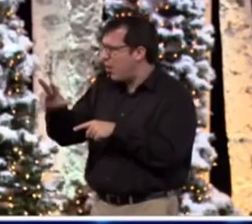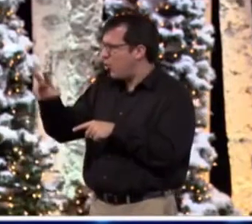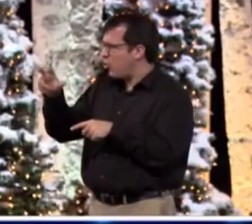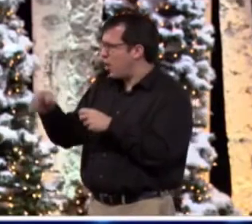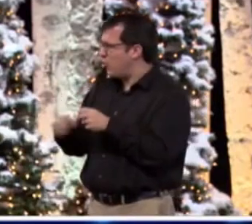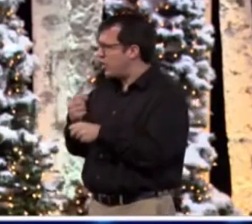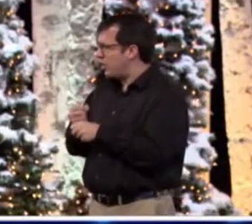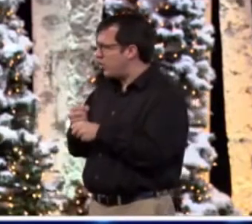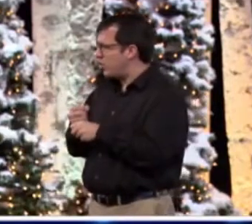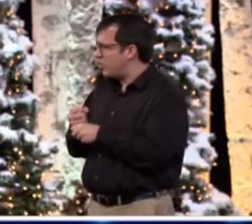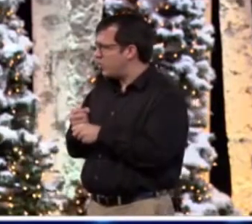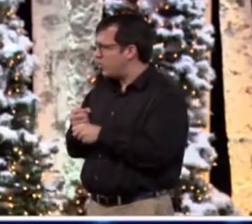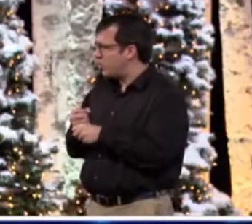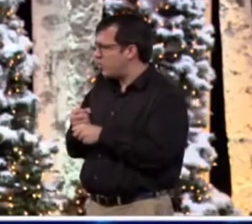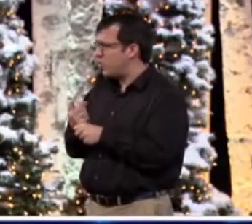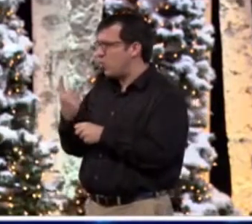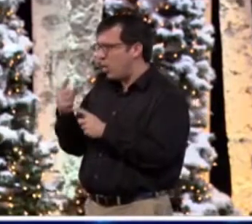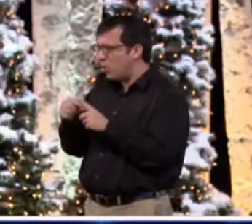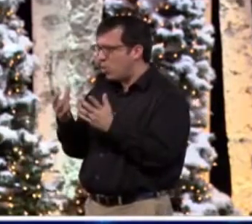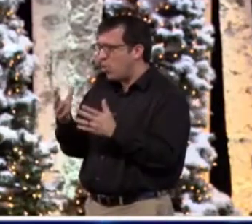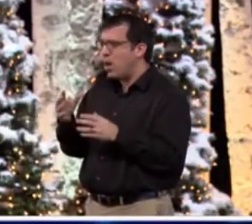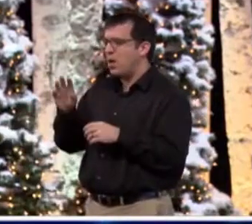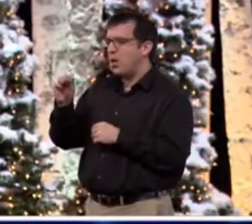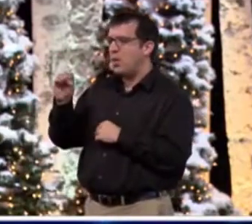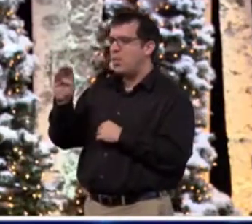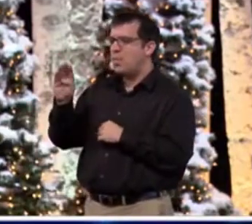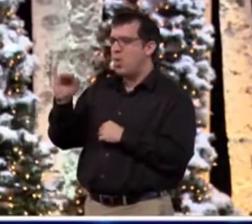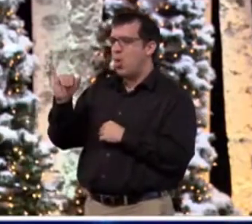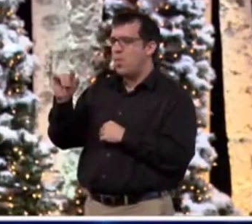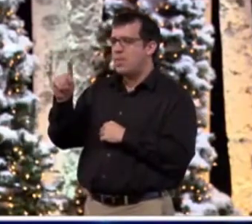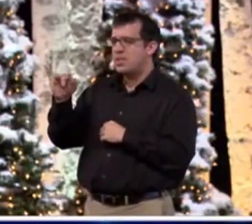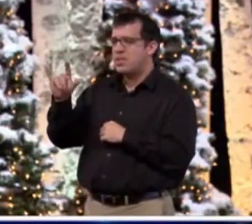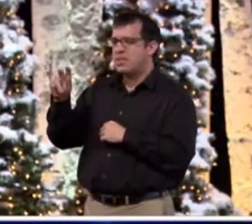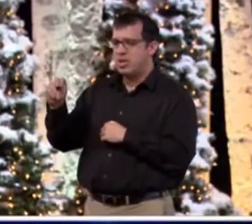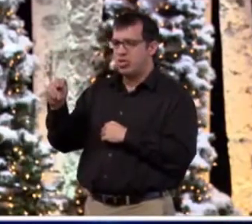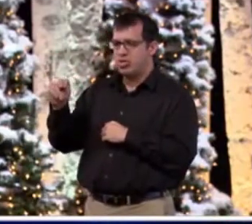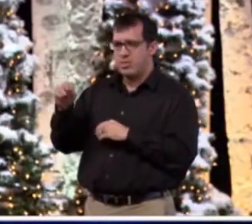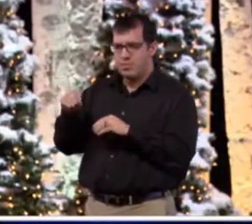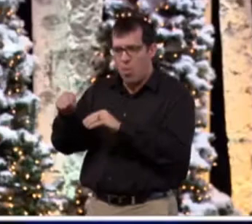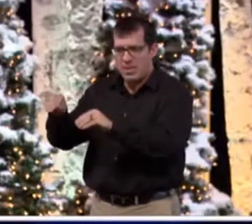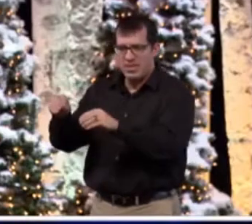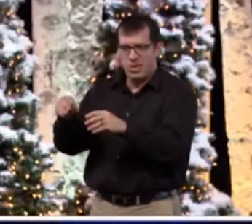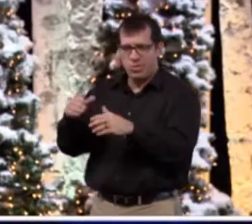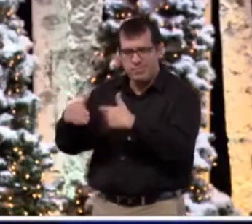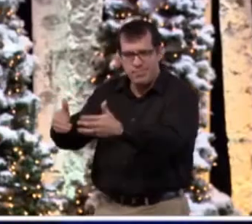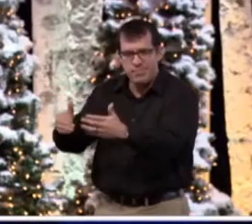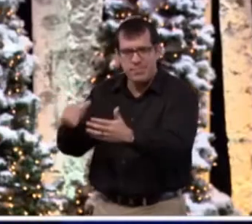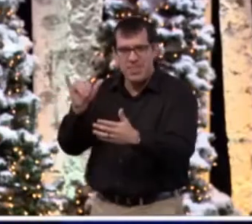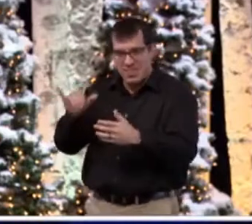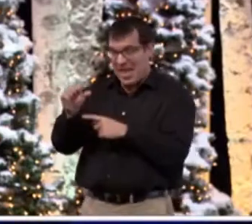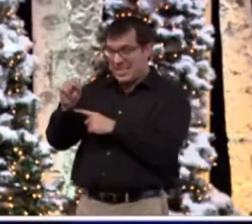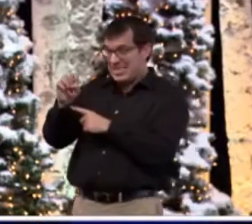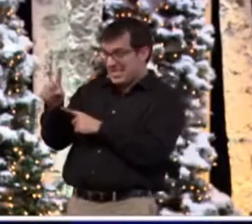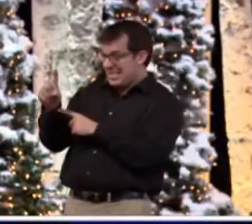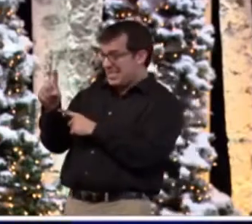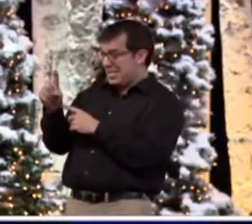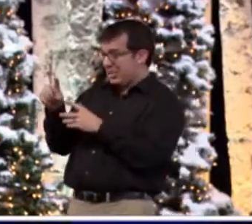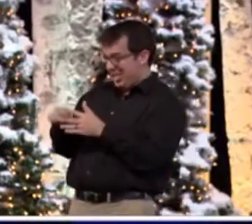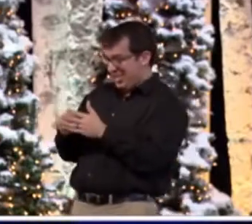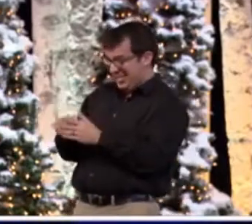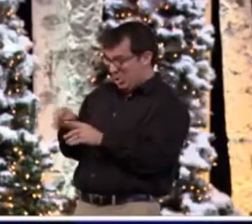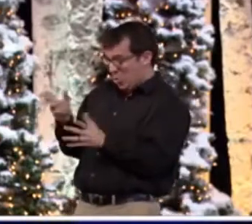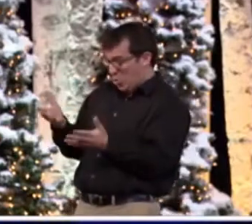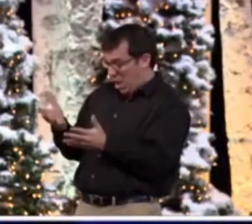एक शब्दमा भन्नु पर्दा परिचालनका कारण। परिचालन र परिचालनको बिउ गर्न आवश्यक सबै कुराहरू